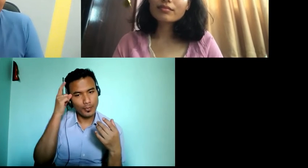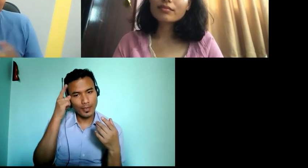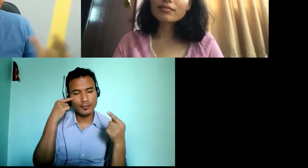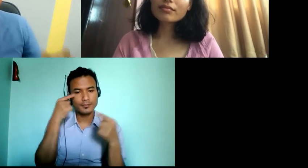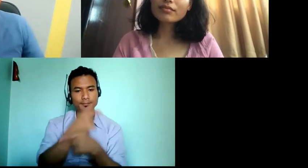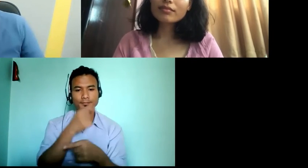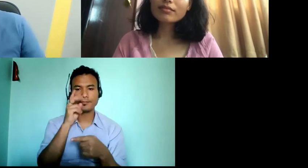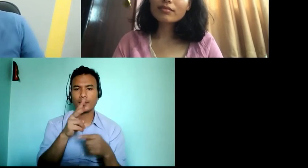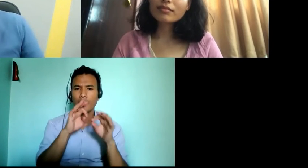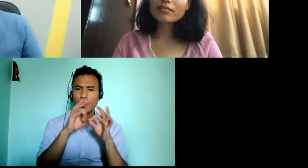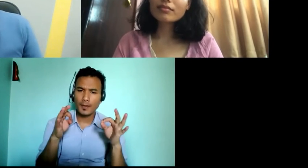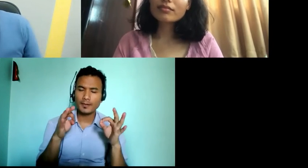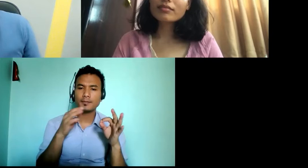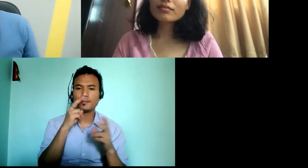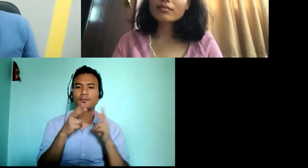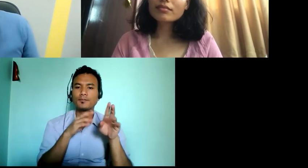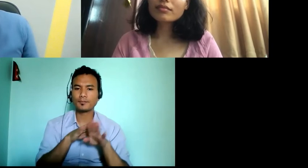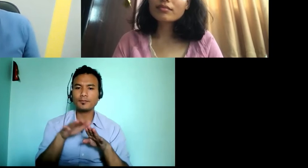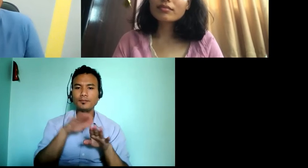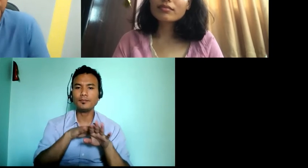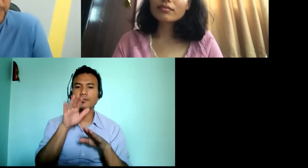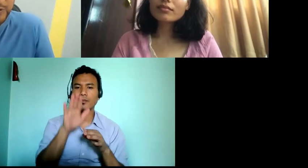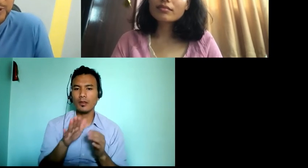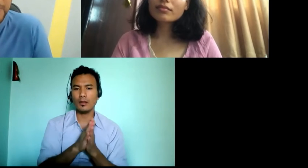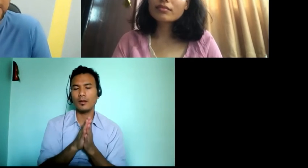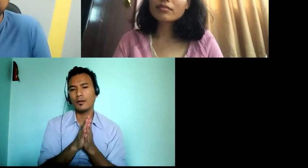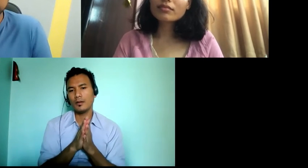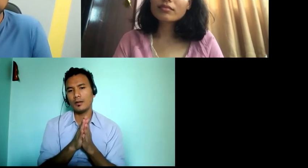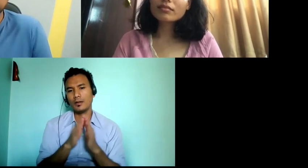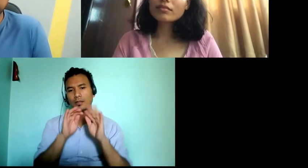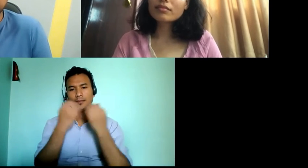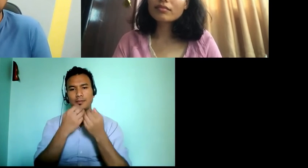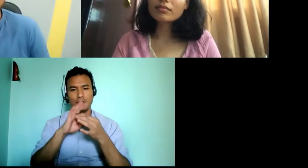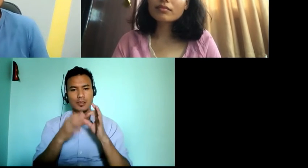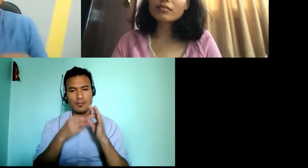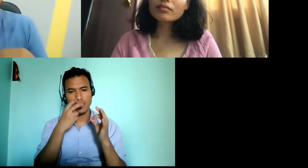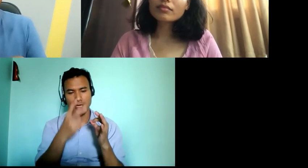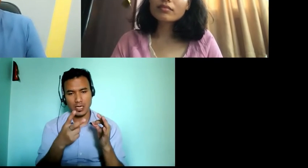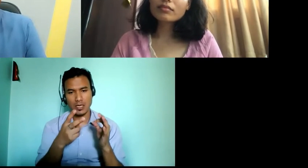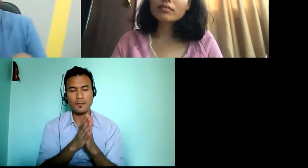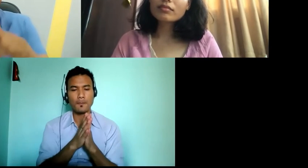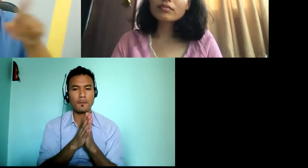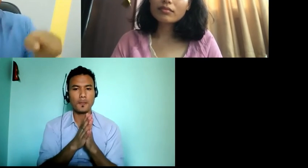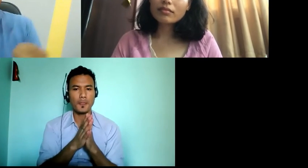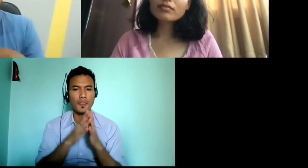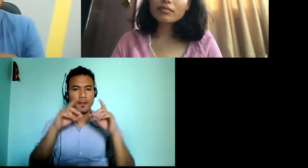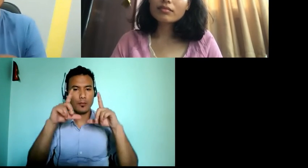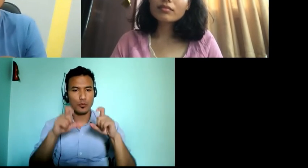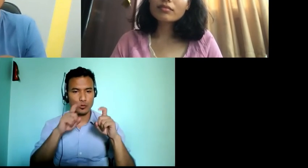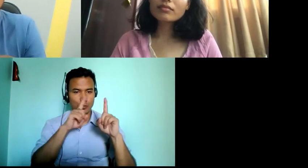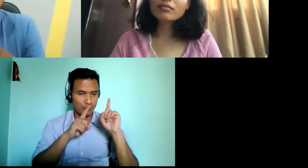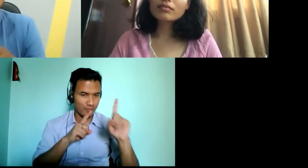नि त्यस्तो विभिन्न खालको चिजहरू चाहिँ एकदमै धेरै देखिन्छ। अर्को चाहिँ सोसियल मिडियामा देखेको चाहिँ यो क्लिक बेटको कुराहरू होइन, फोटो चाहिँ एउटा